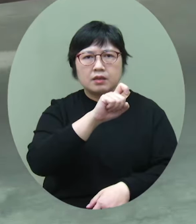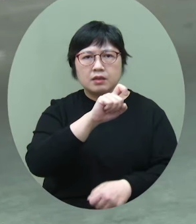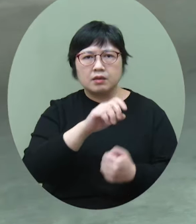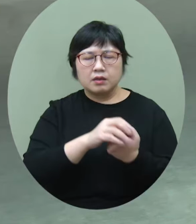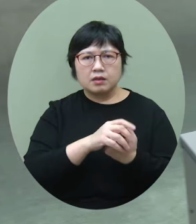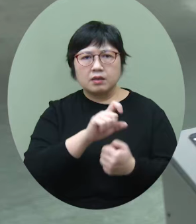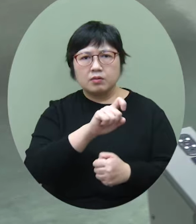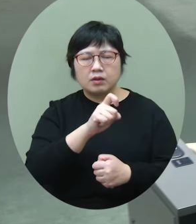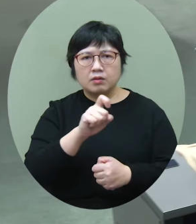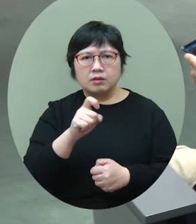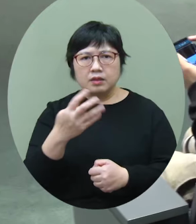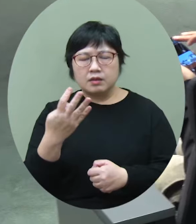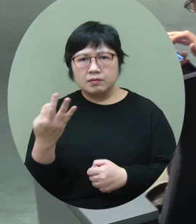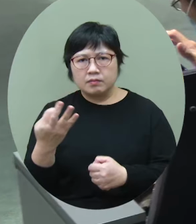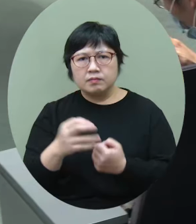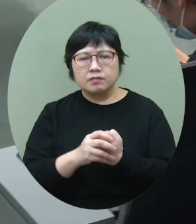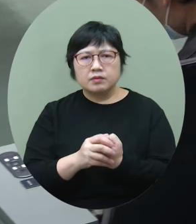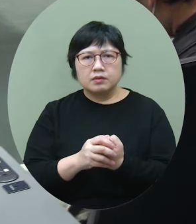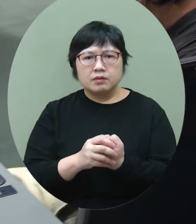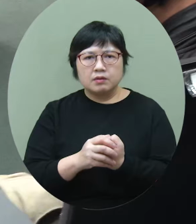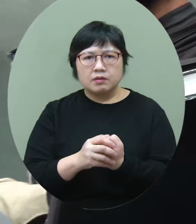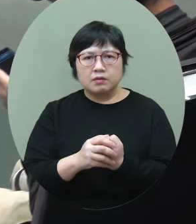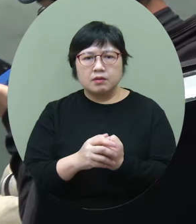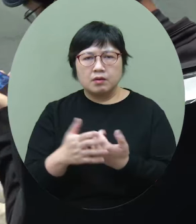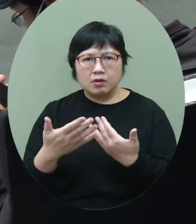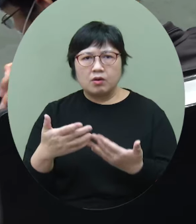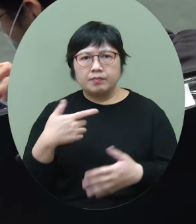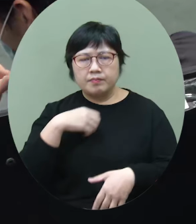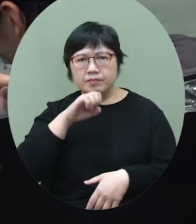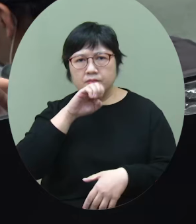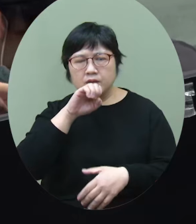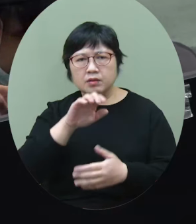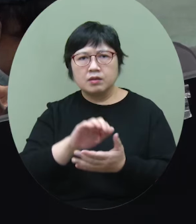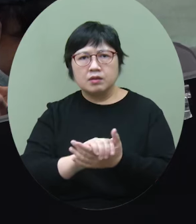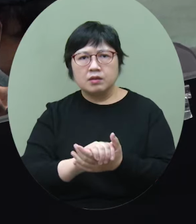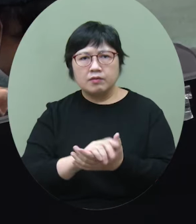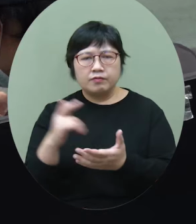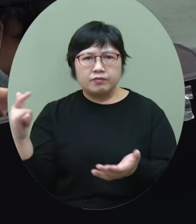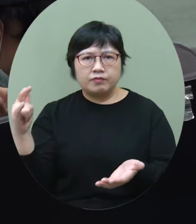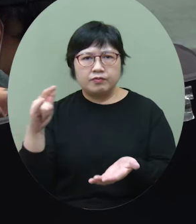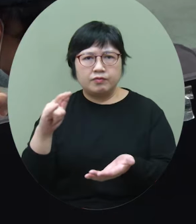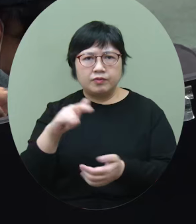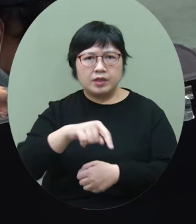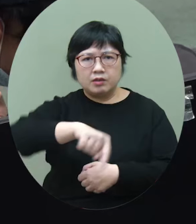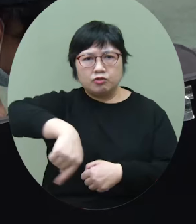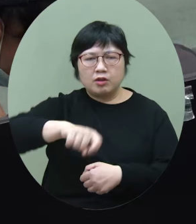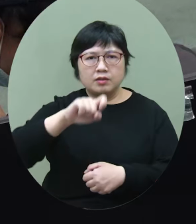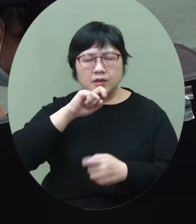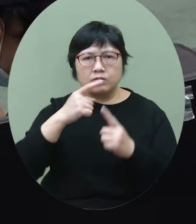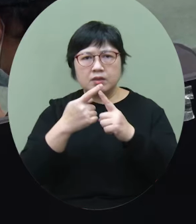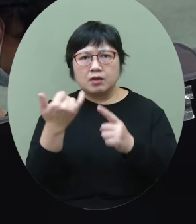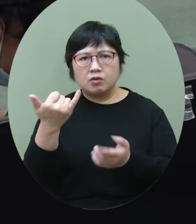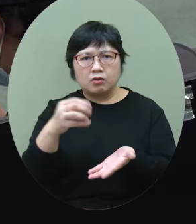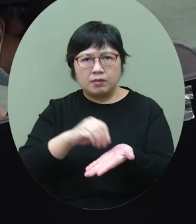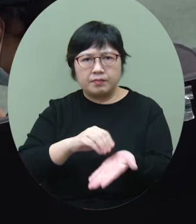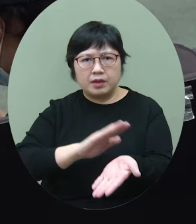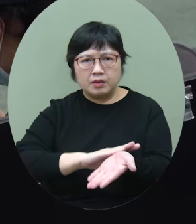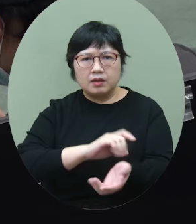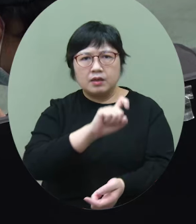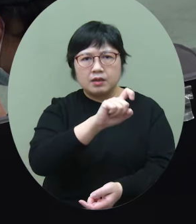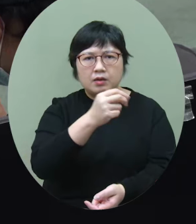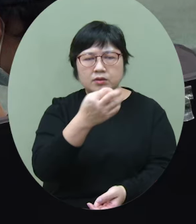好好，唔該曬。咁我之後嘅問題就係包括咧喺機場有6個人確診，咁就包括